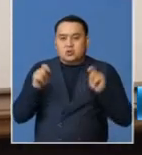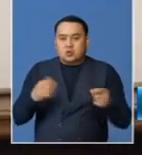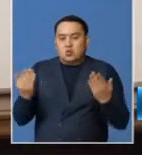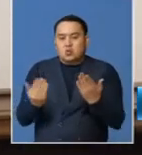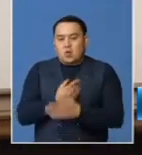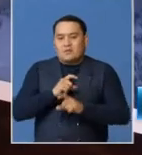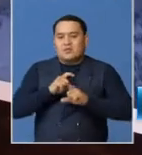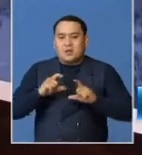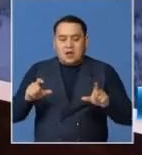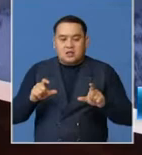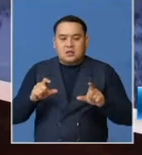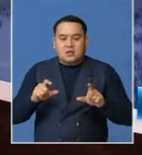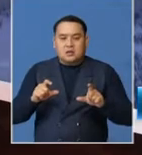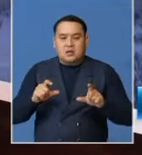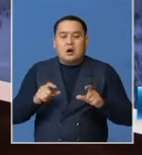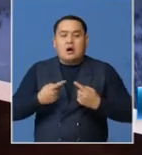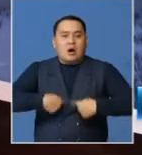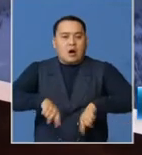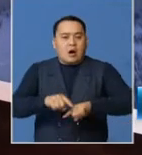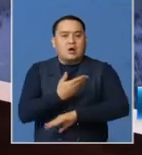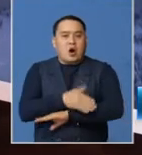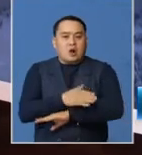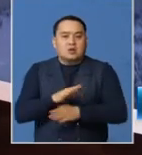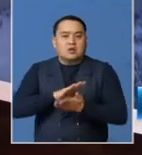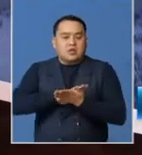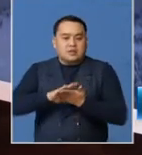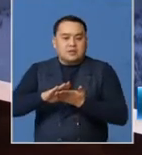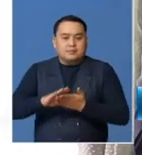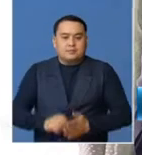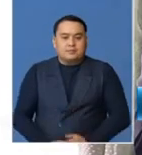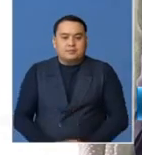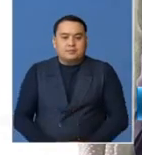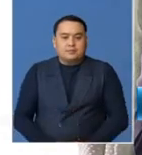нового здания для коммунальной организации Алаколь-Тазалык.